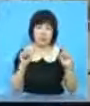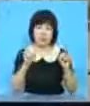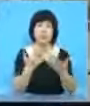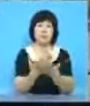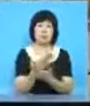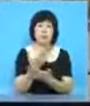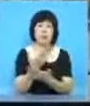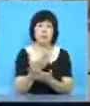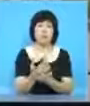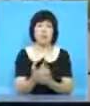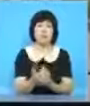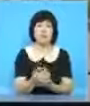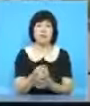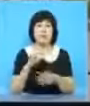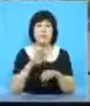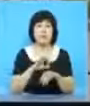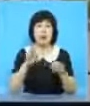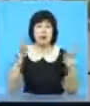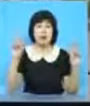мектеп, аурухана,